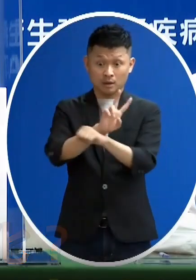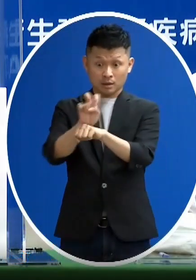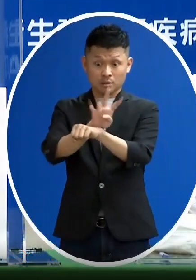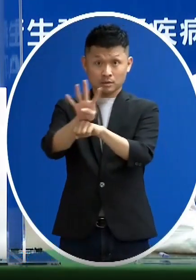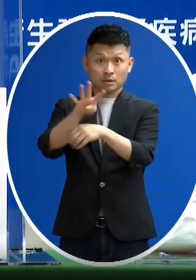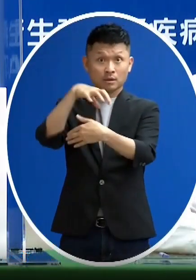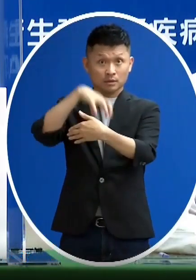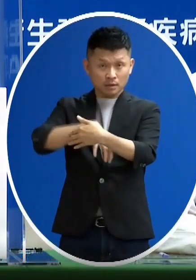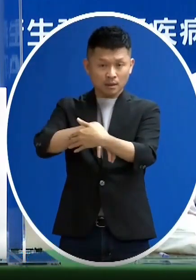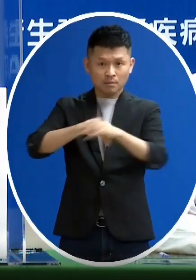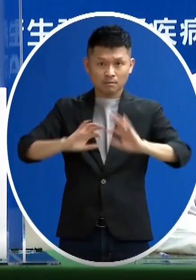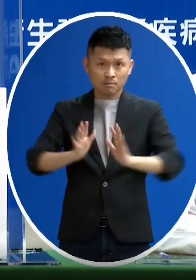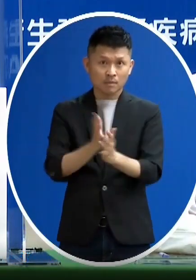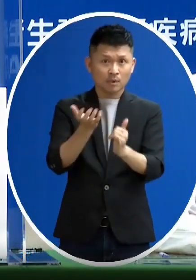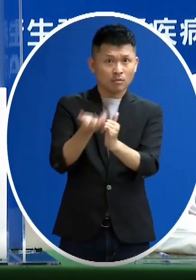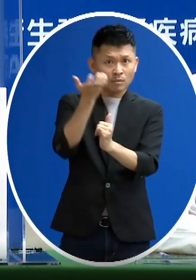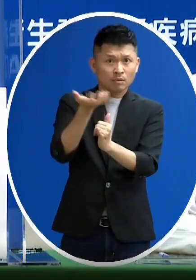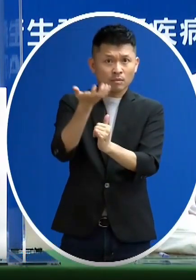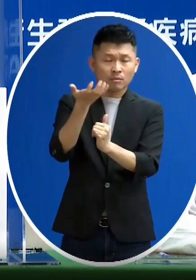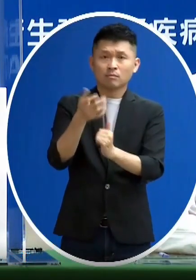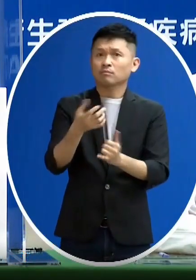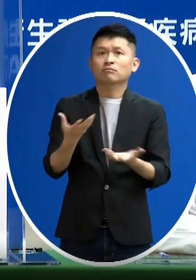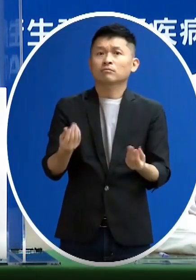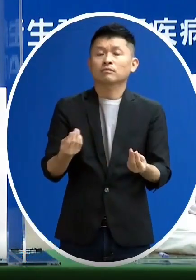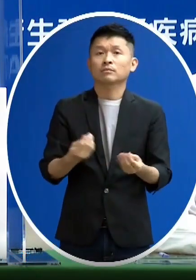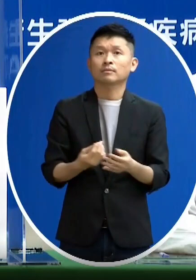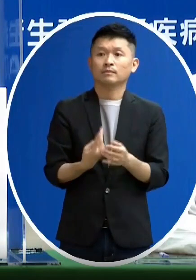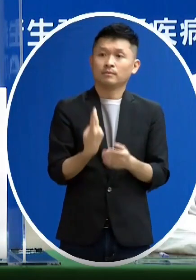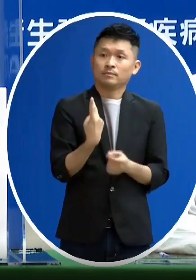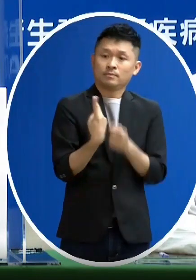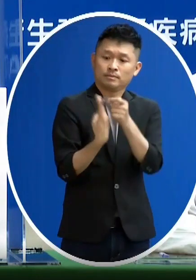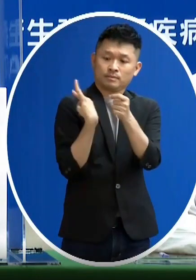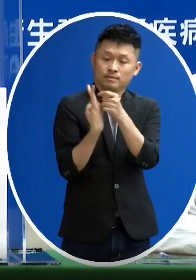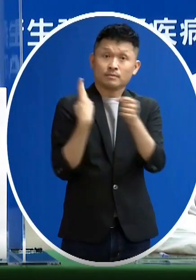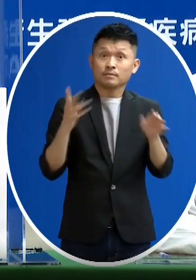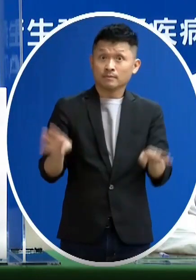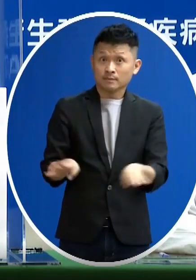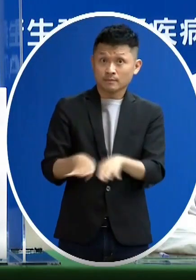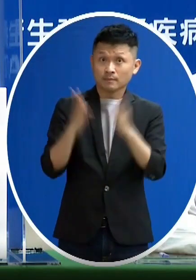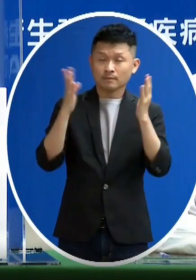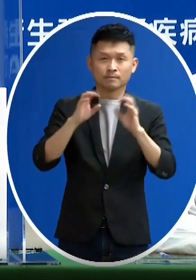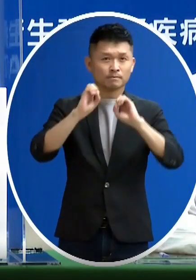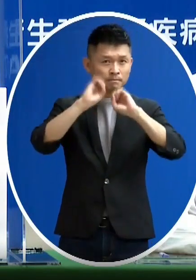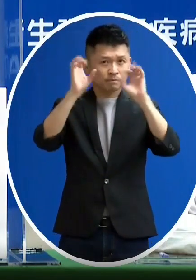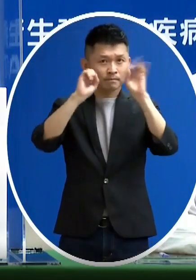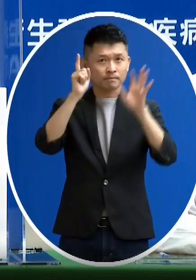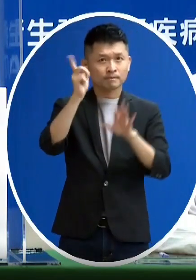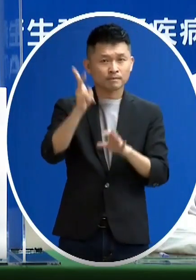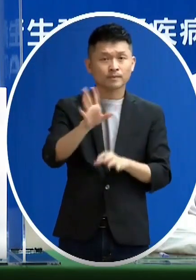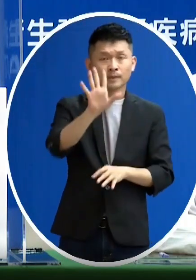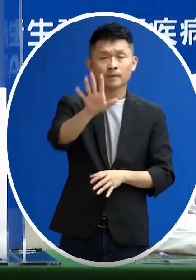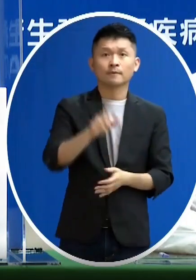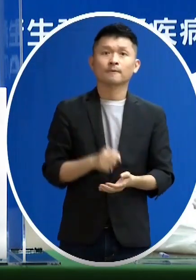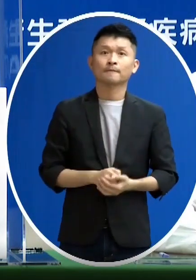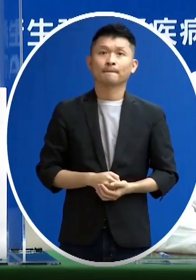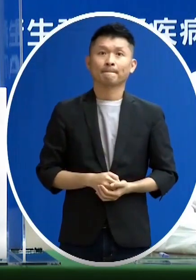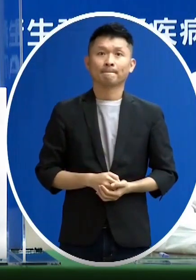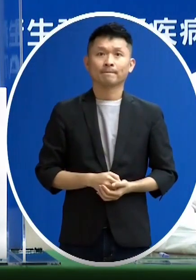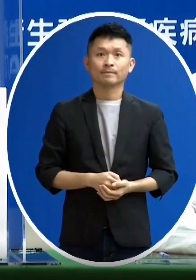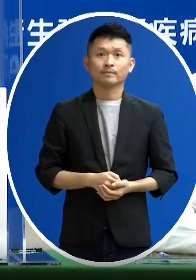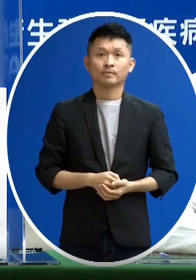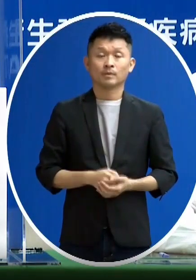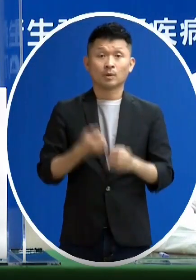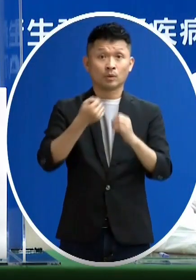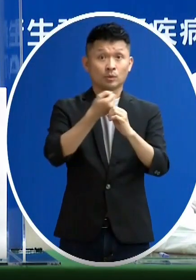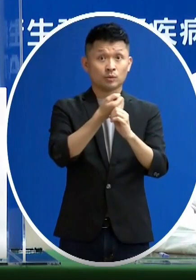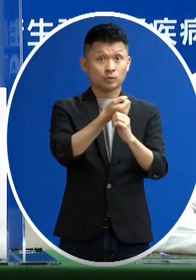24小时。24小时，我们从的前年开始就已经在讲，就是说报告就是这次传染